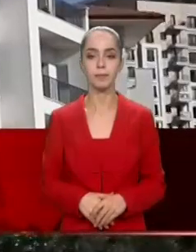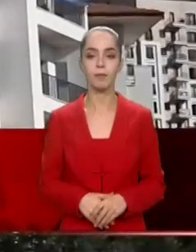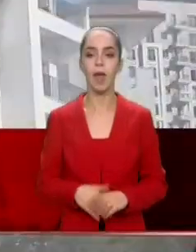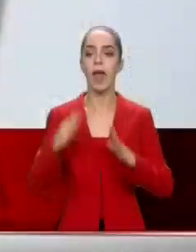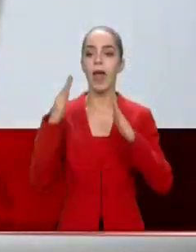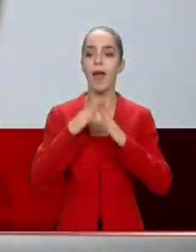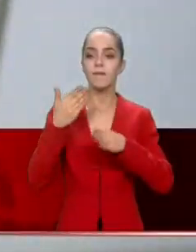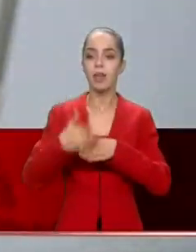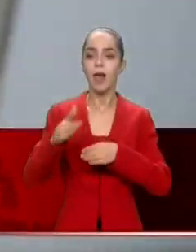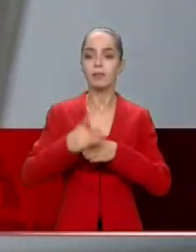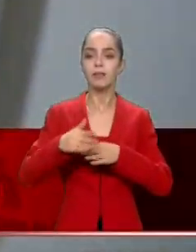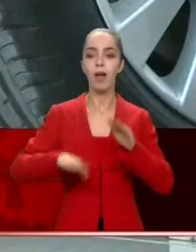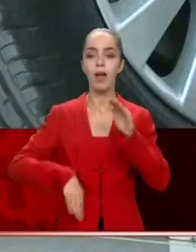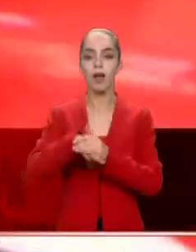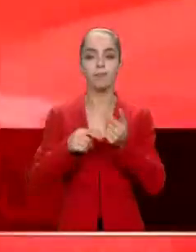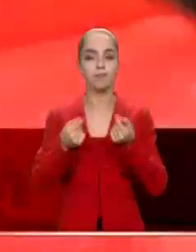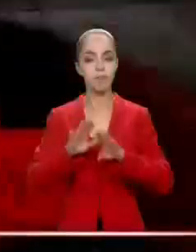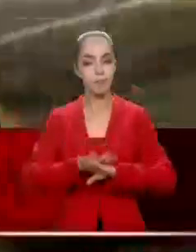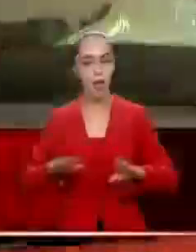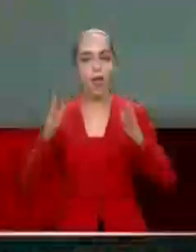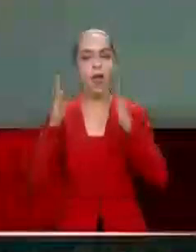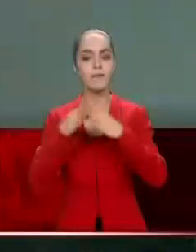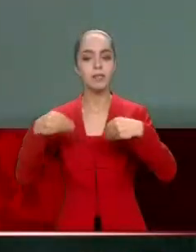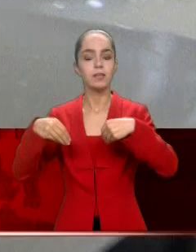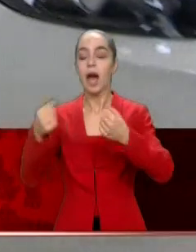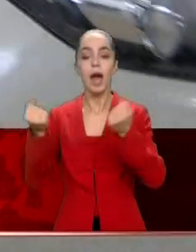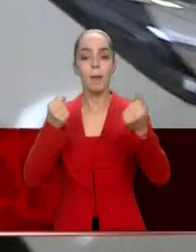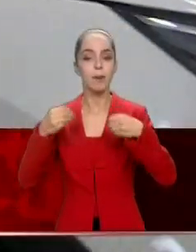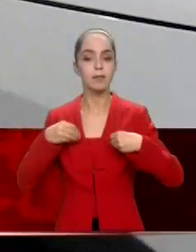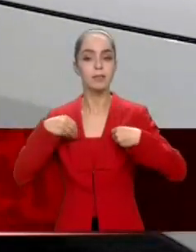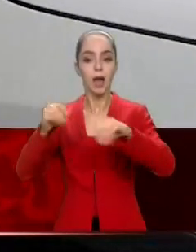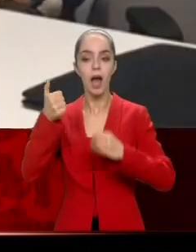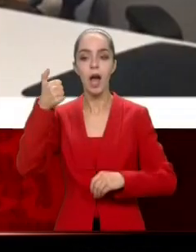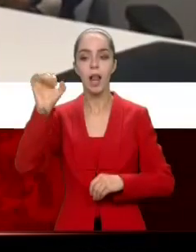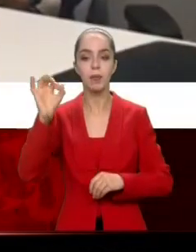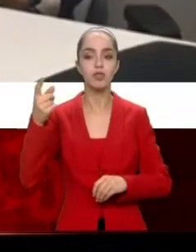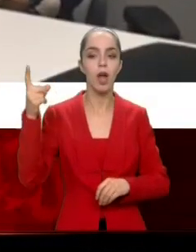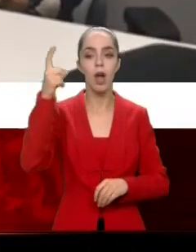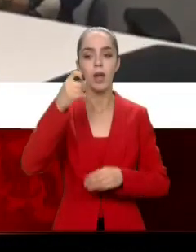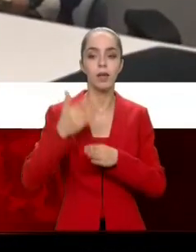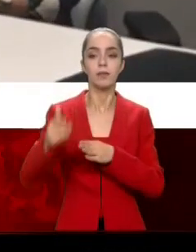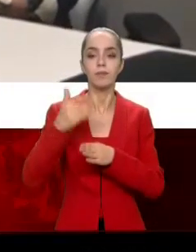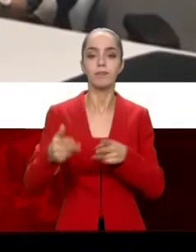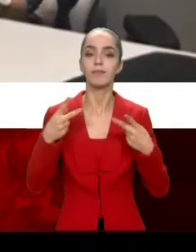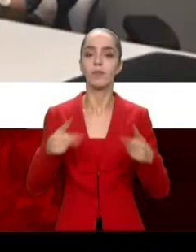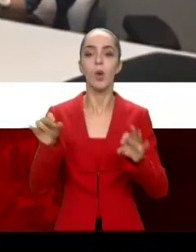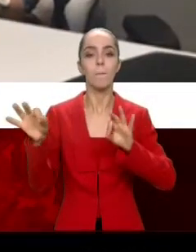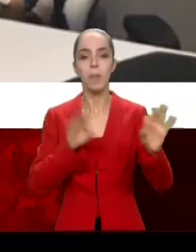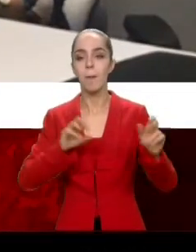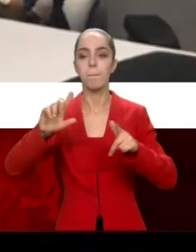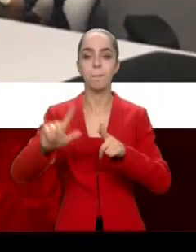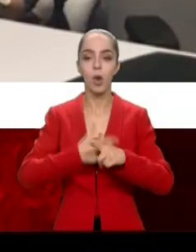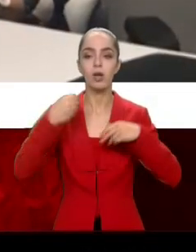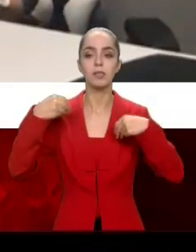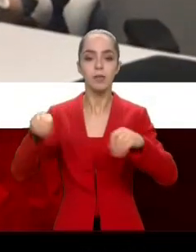Konutta taksit sınırı kaldırıldı. Taşıt satışlarındaysa 60 aya kadar taksit imkanı getirildi. Şu ana kadar müteahhitler projelerden